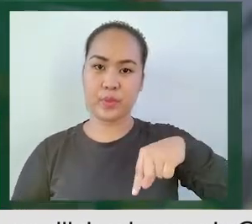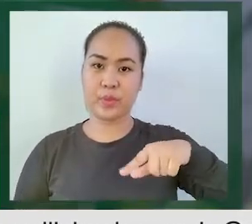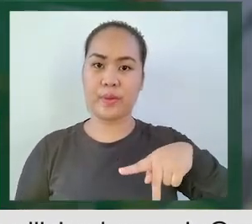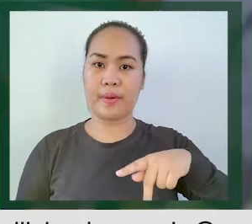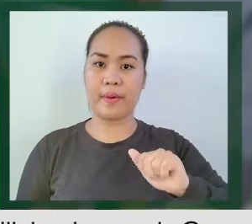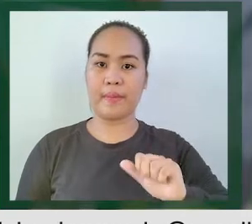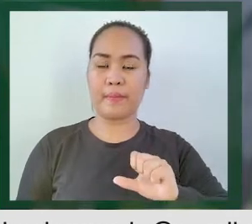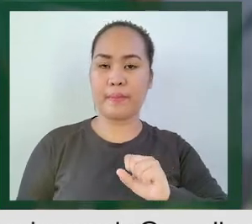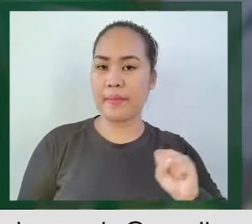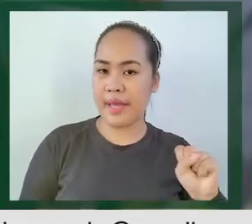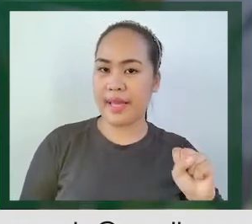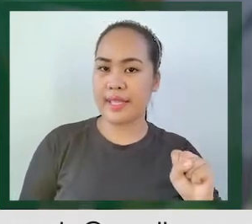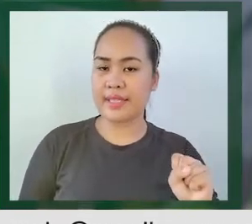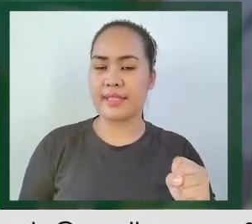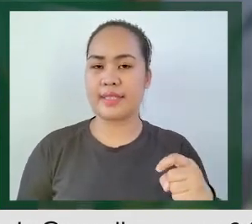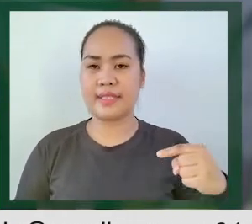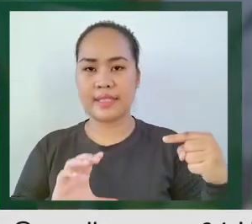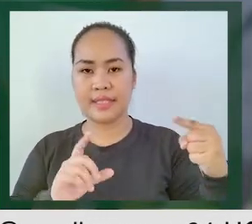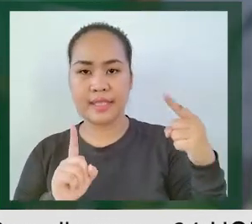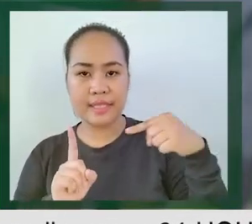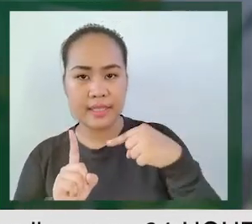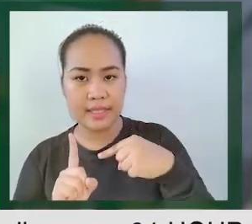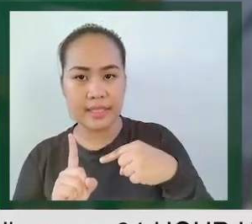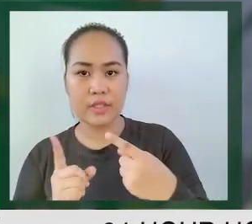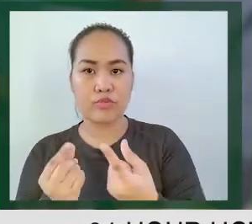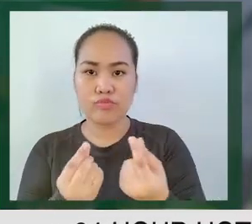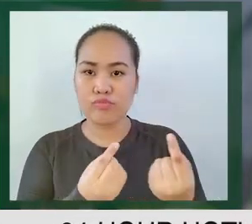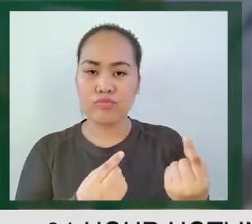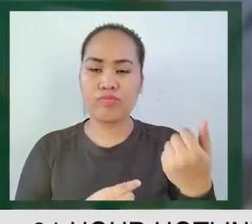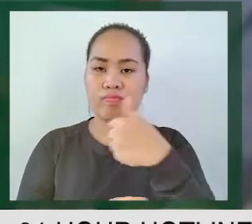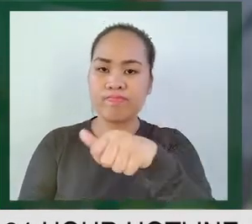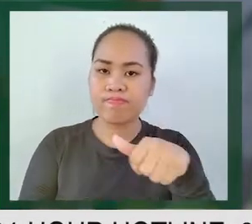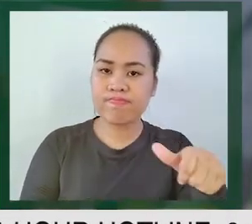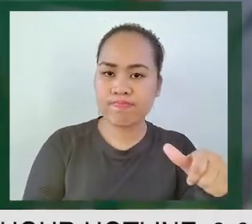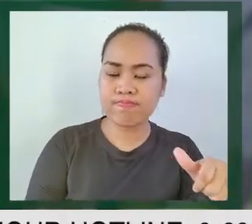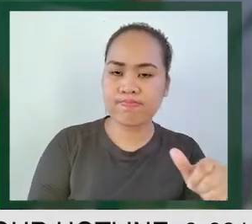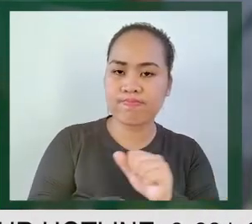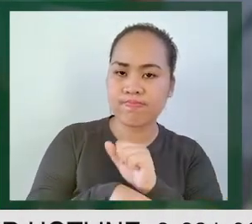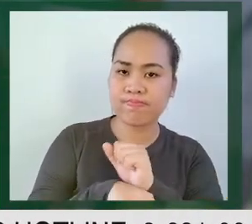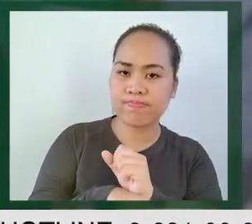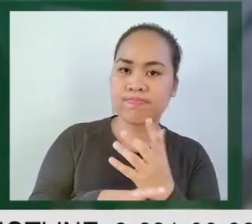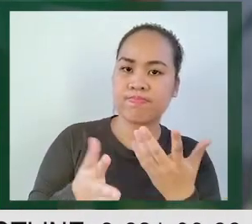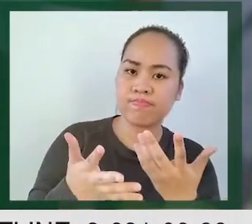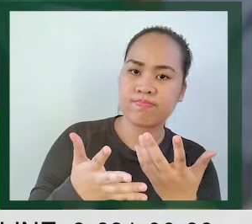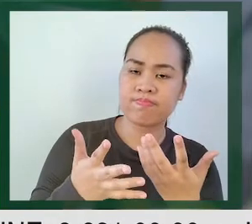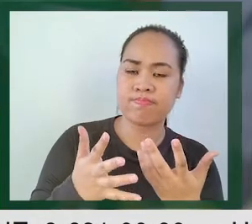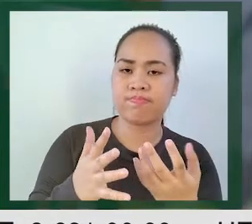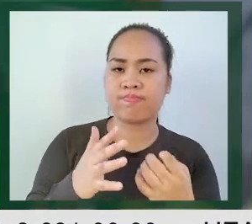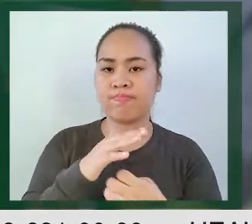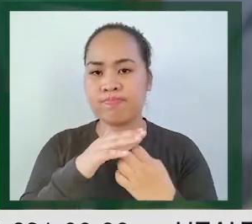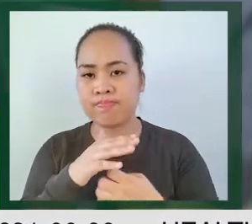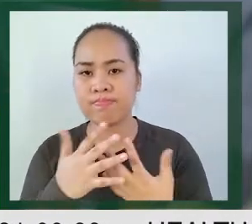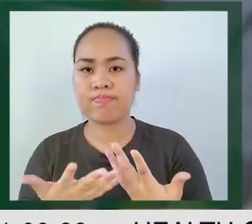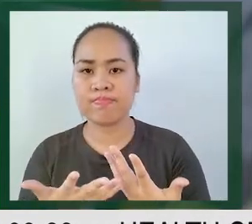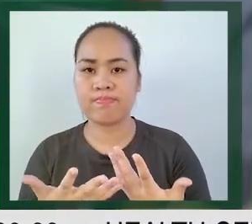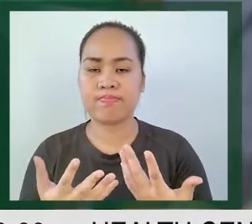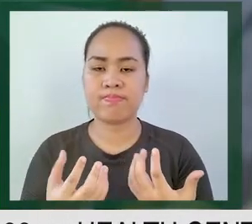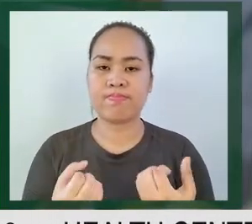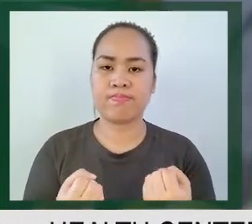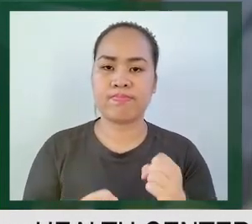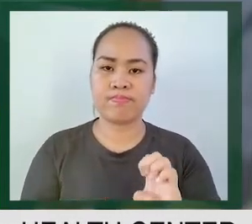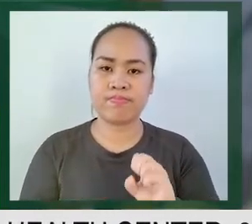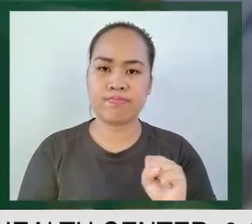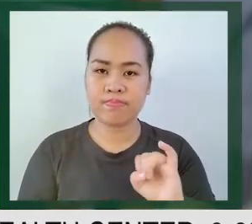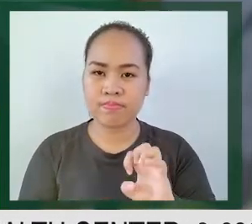ba? Yun na, ando na ang hawaan, 'di ba? Or yung lalabas, sabi ko nga, hindi